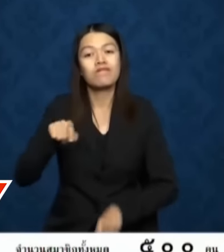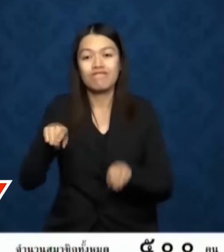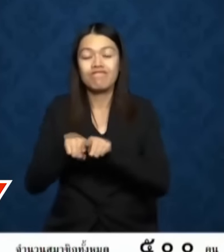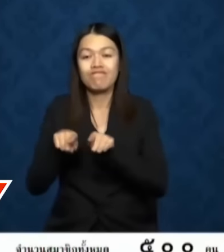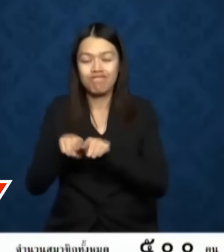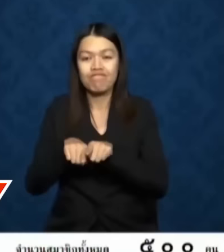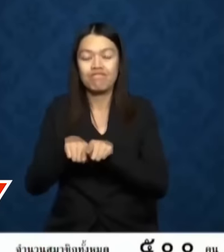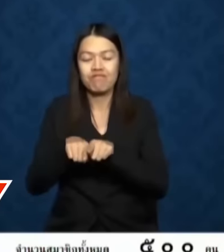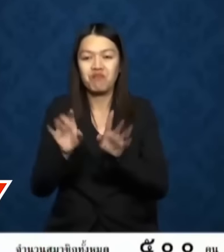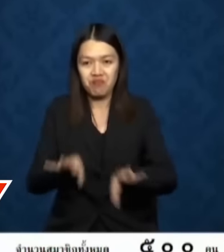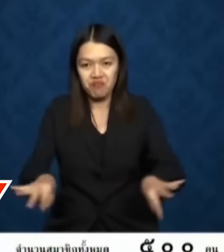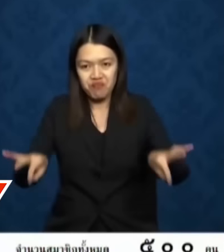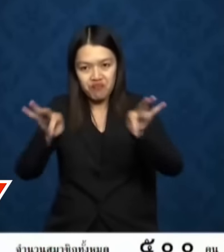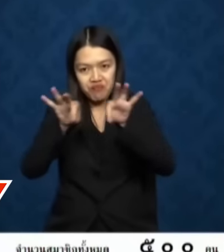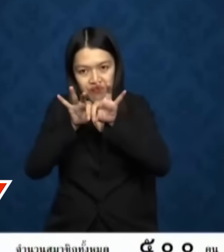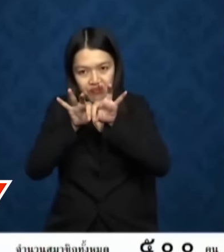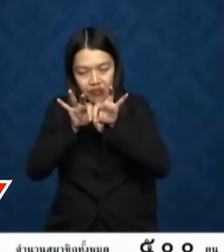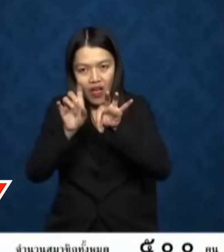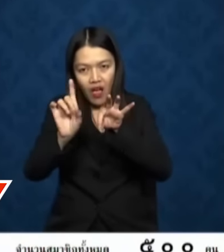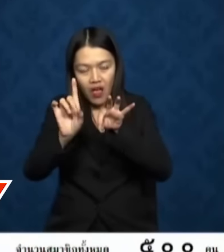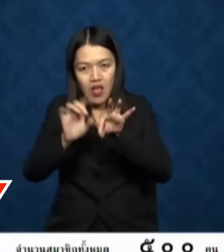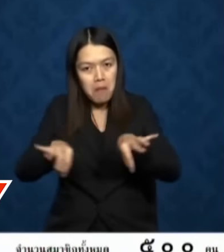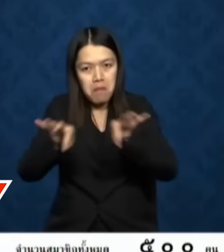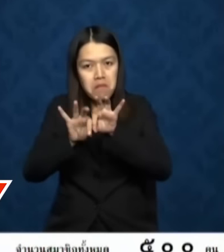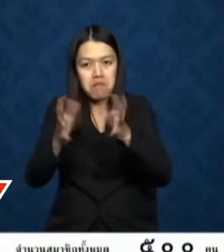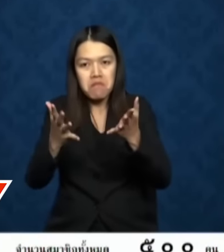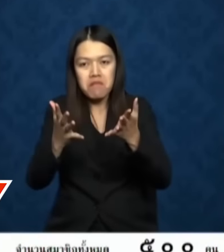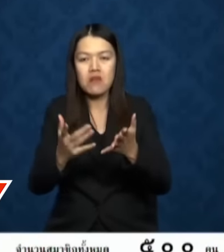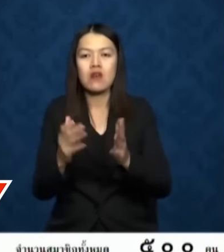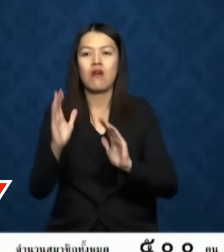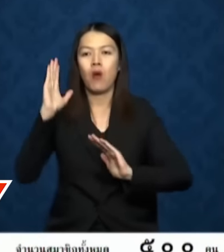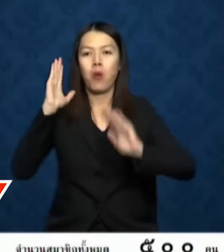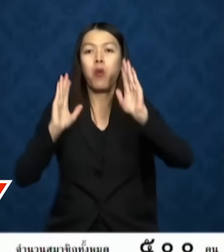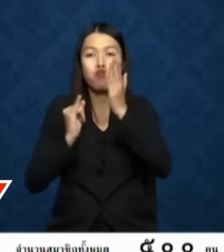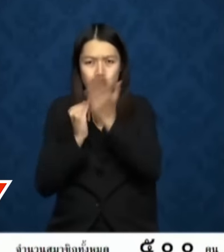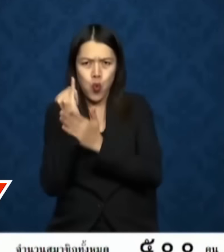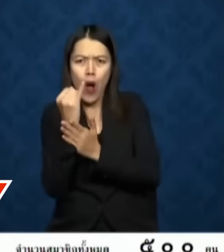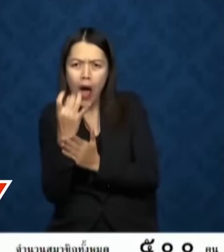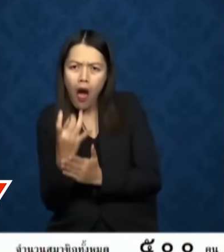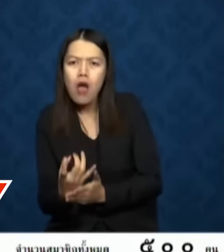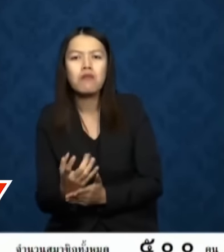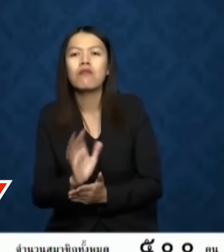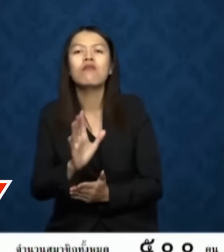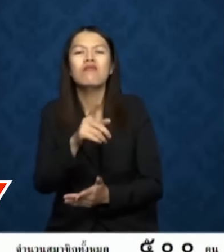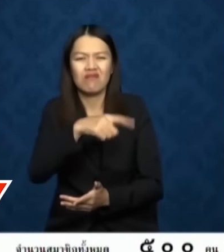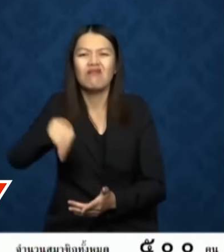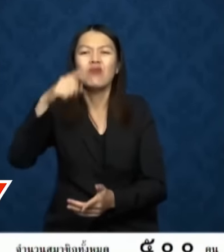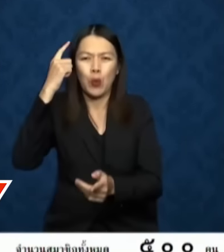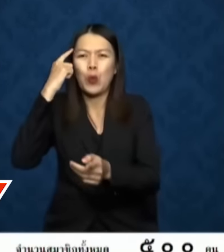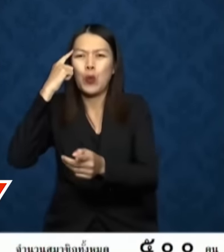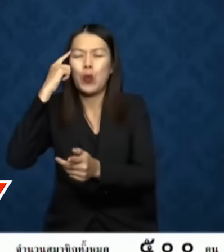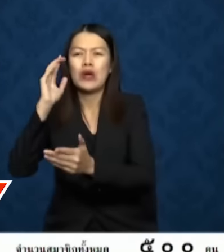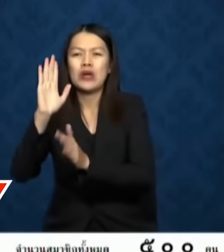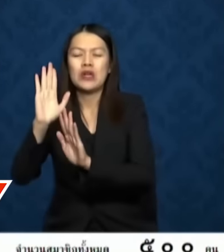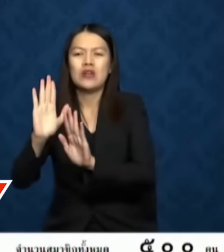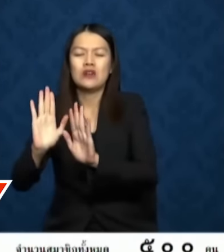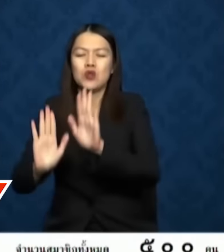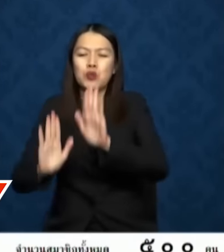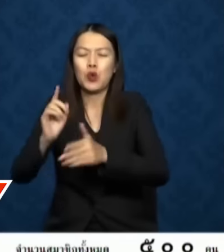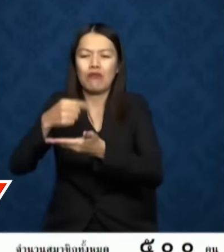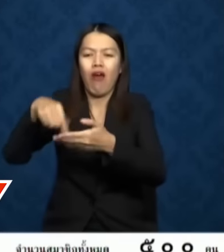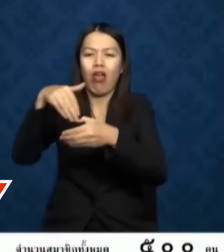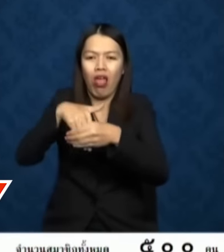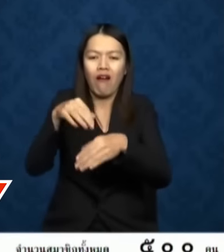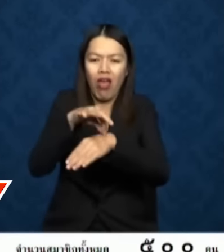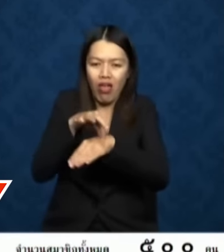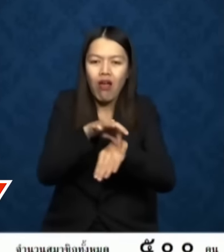รคงไม่จำเป็นแล้วที่จะบอกว่าประชาธิปไตยที่ถูกต้องคืออะไรเพราะทุกท่านก็มาด้วยเสียงของพี่น้องประชาชนแ